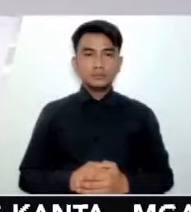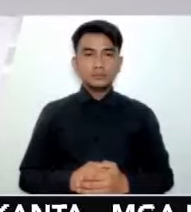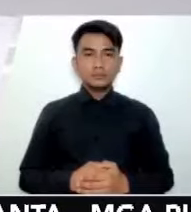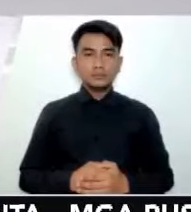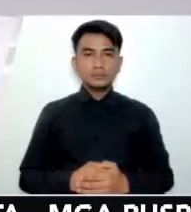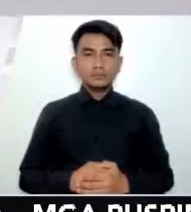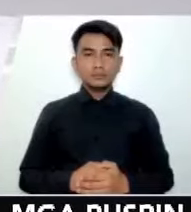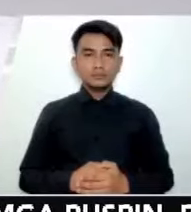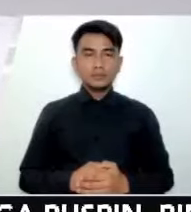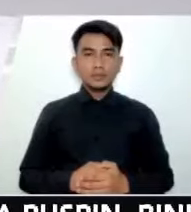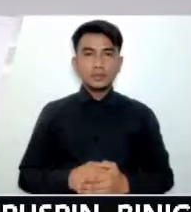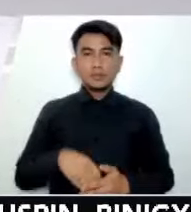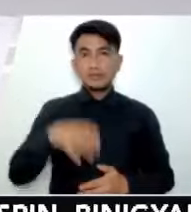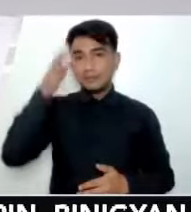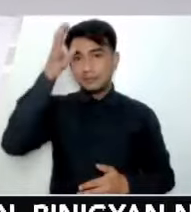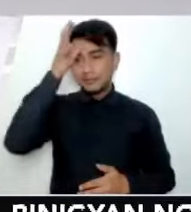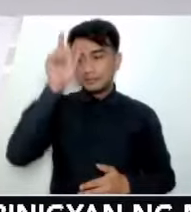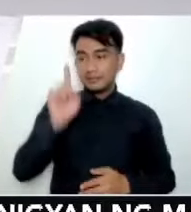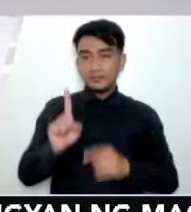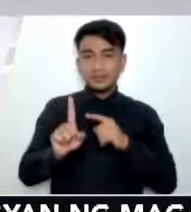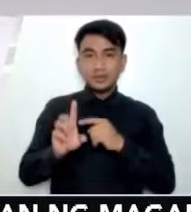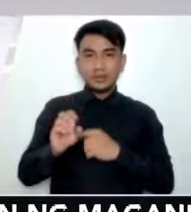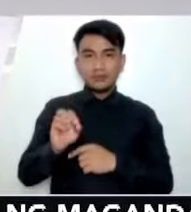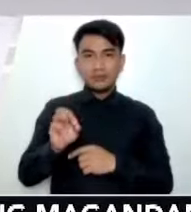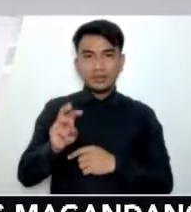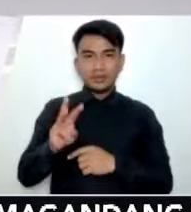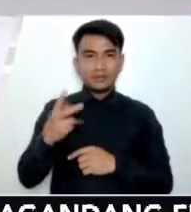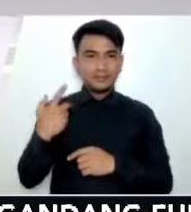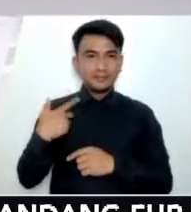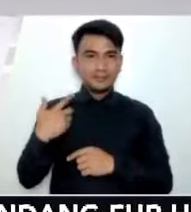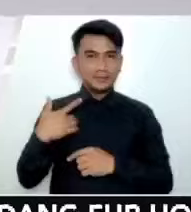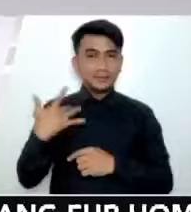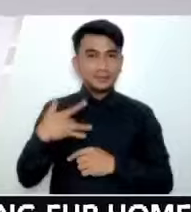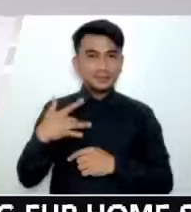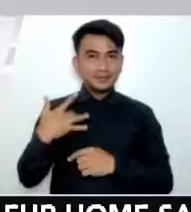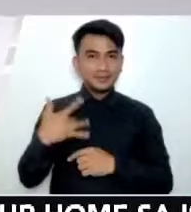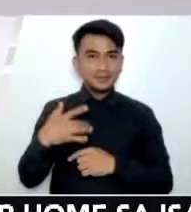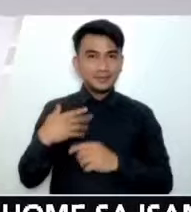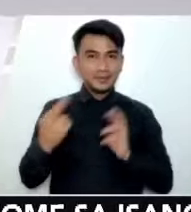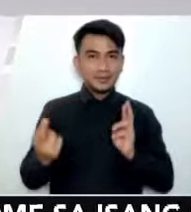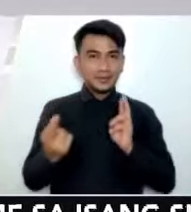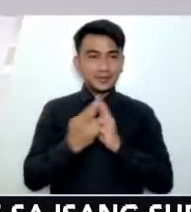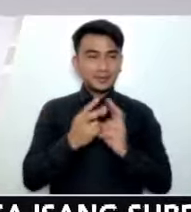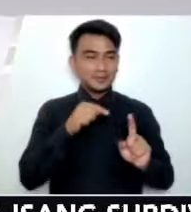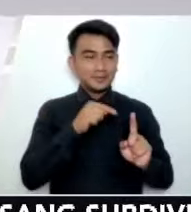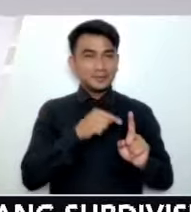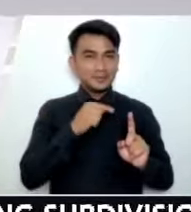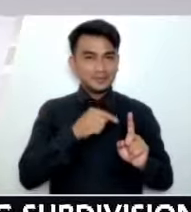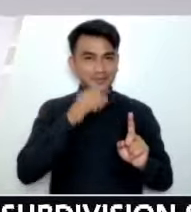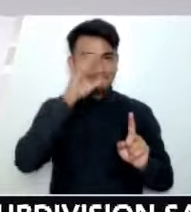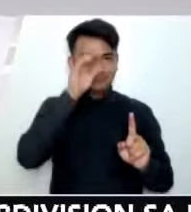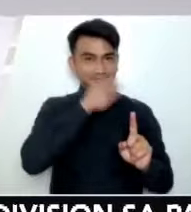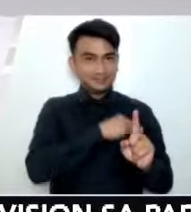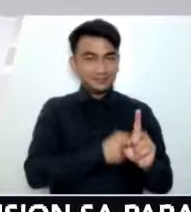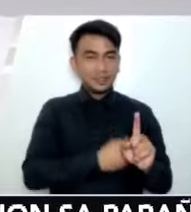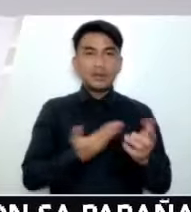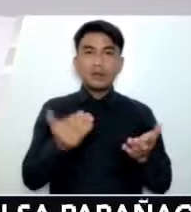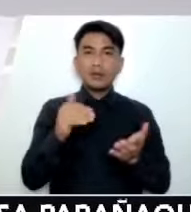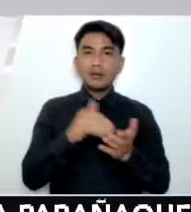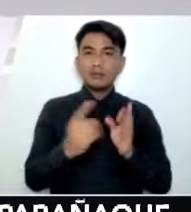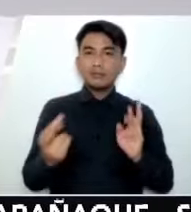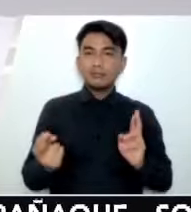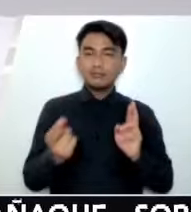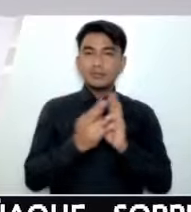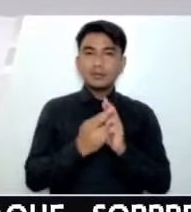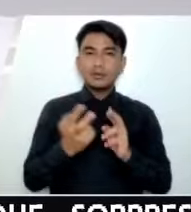Isang tatay na OFW ang may pakulong sorpresa sa reunion niya at ng kanyang anak. Ang kanilang muling pagkikita umatig sa puso ng